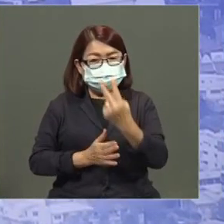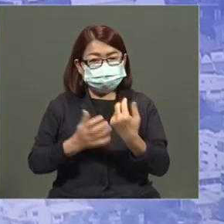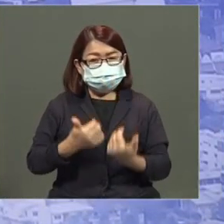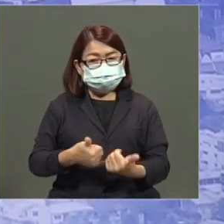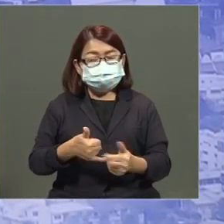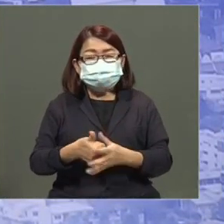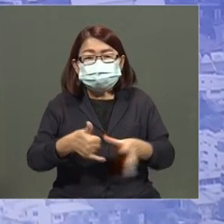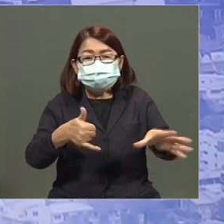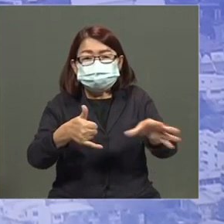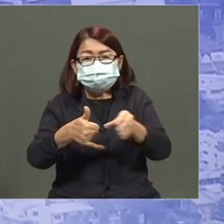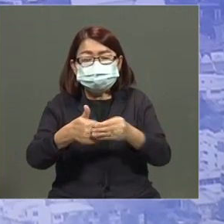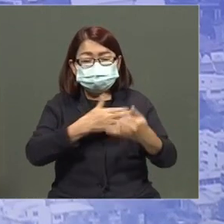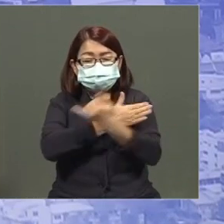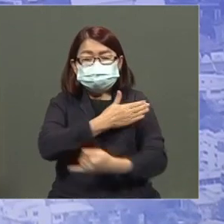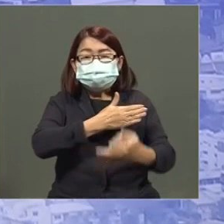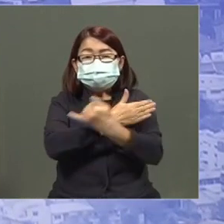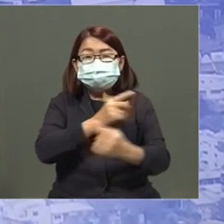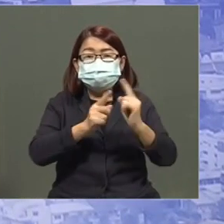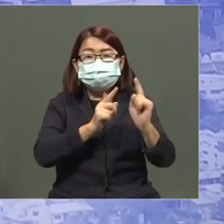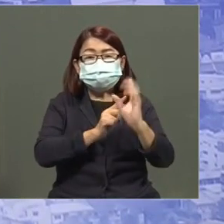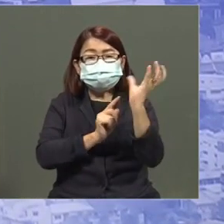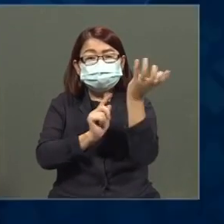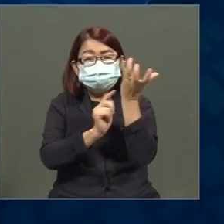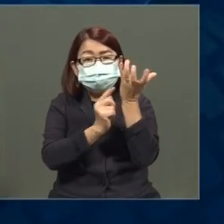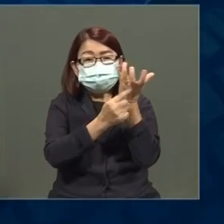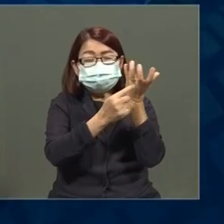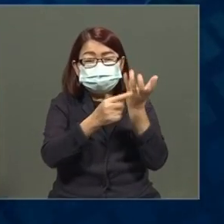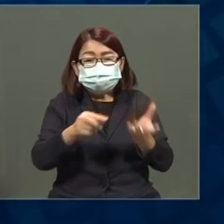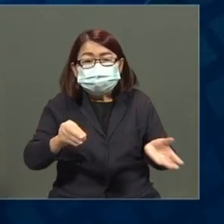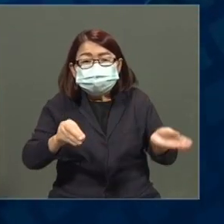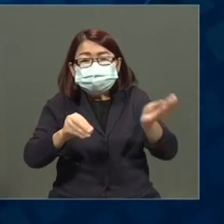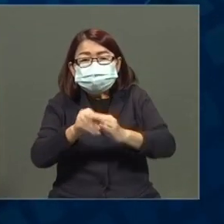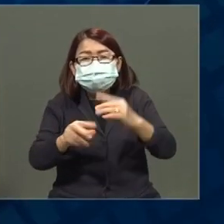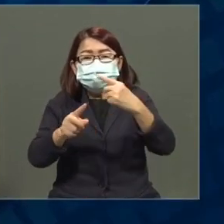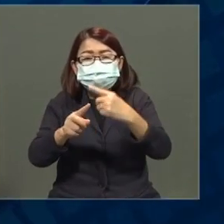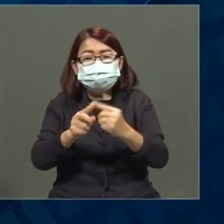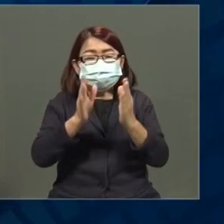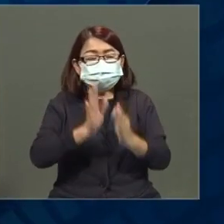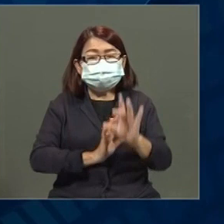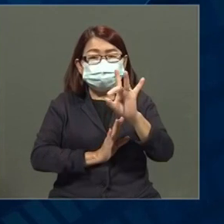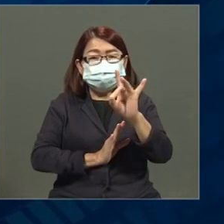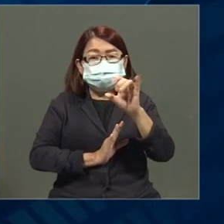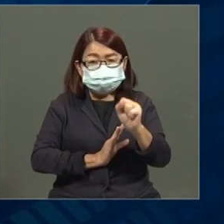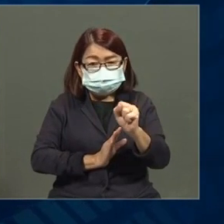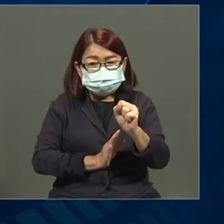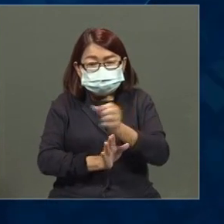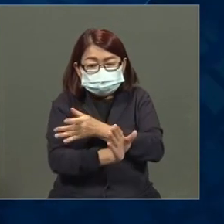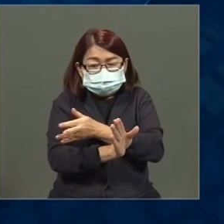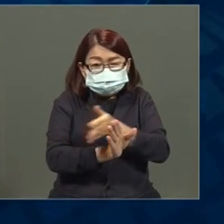เชื้อทั้งโลกวันนี้นะคะบวกไปเพิ่มอีก 800,000 กว่ารายนะคะทำให้ยอดผู้ติดเชื้อรว